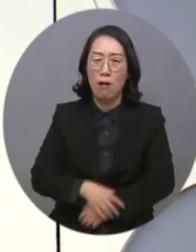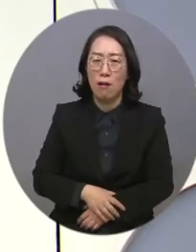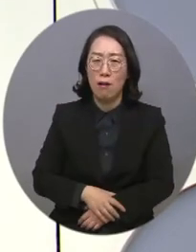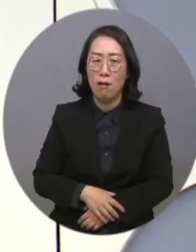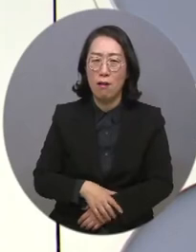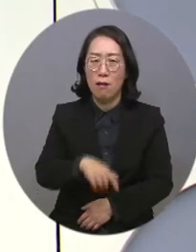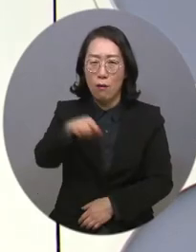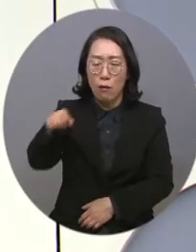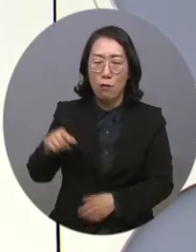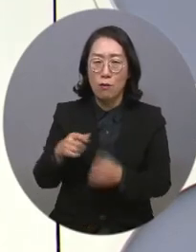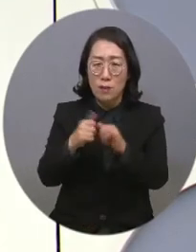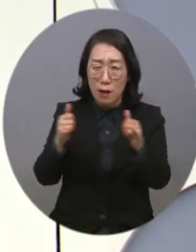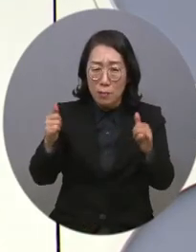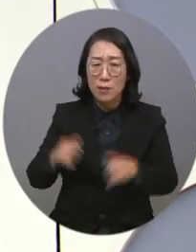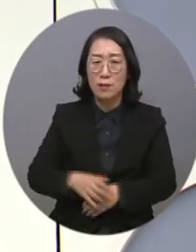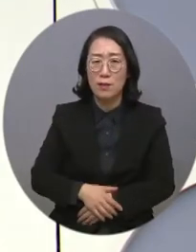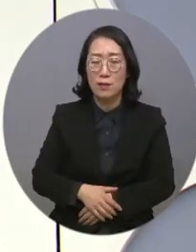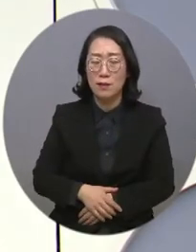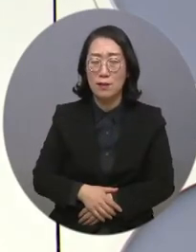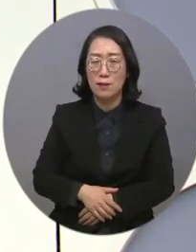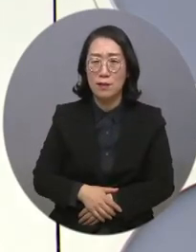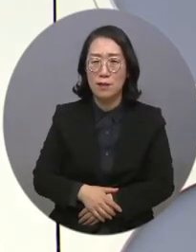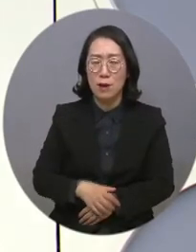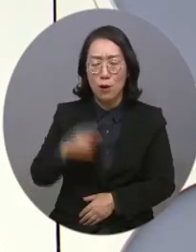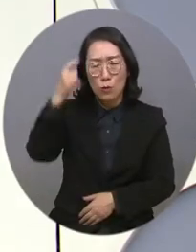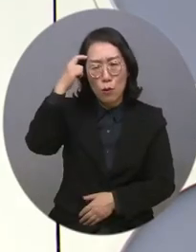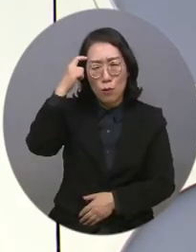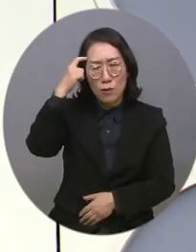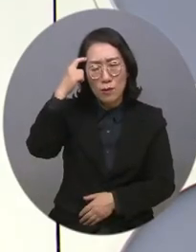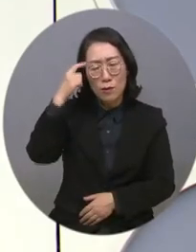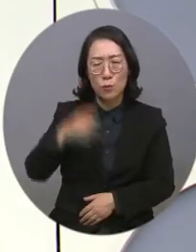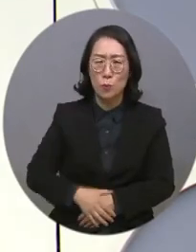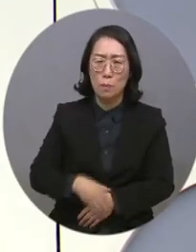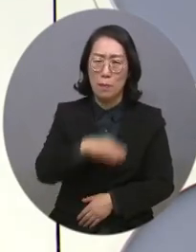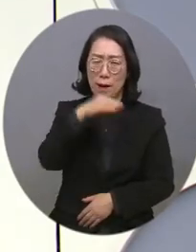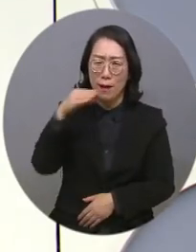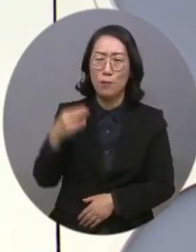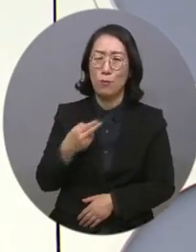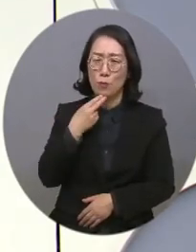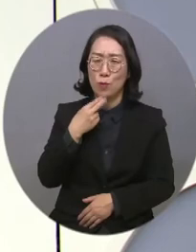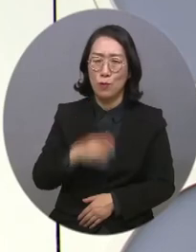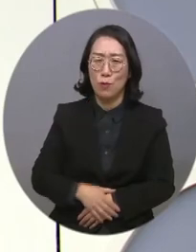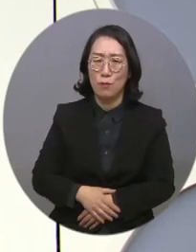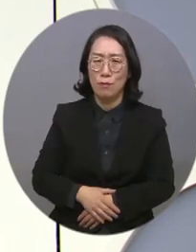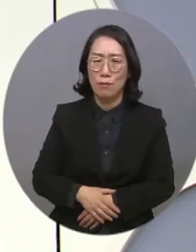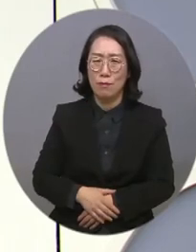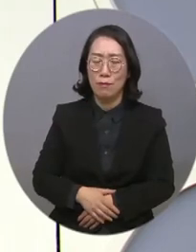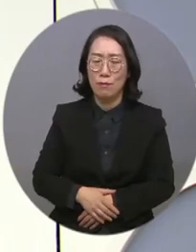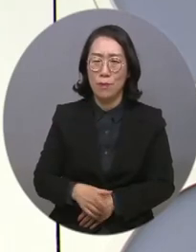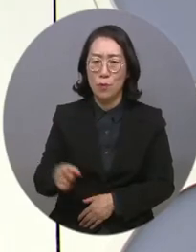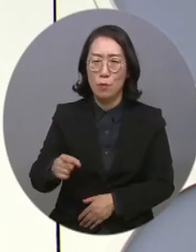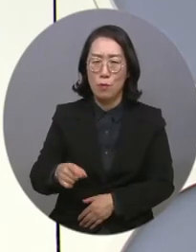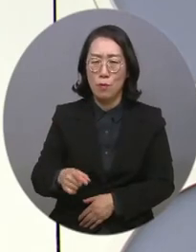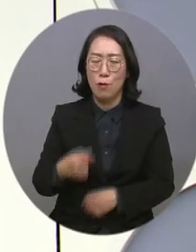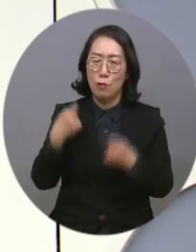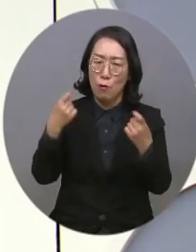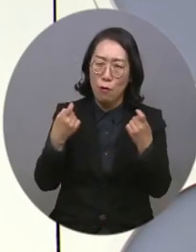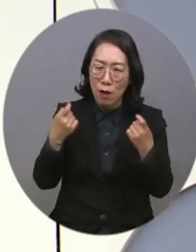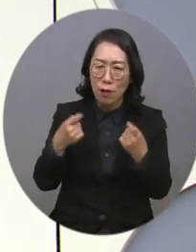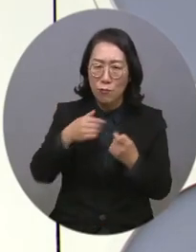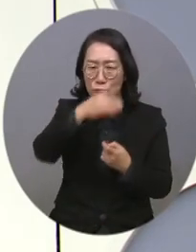마인드들이 러시아 사람들의 참 그 정신이 아직 제대로 안 바뀌어 있어가지고 어려운 게 그게 상당히 어려웠습니다.